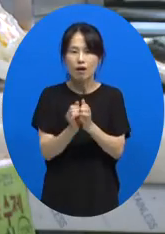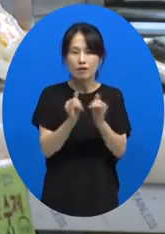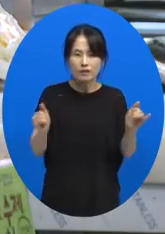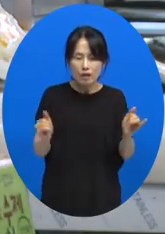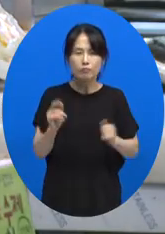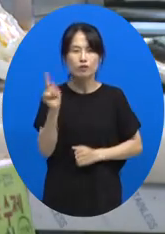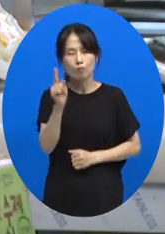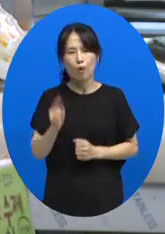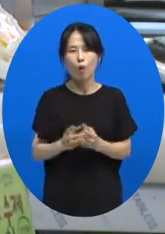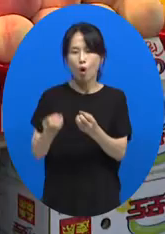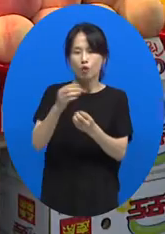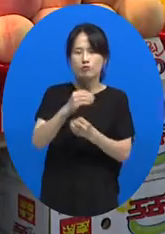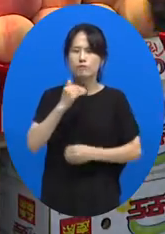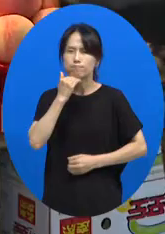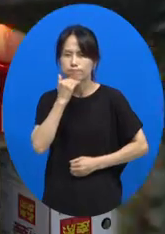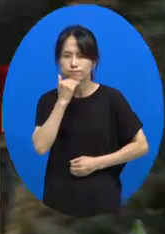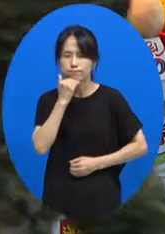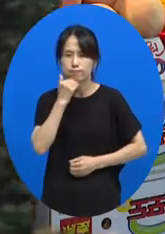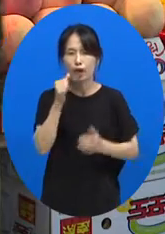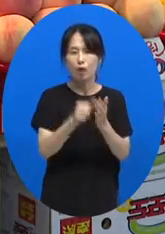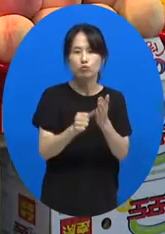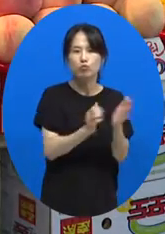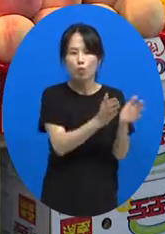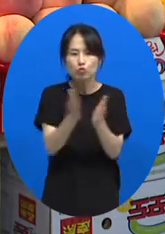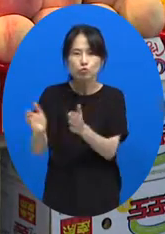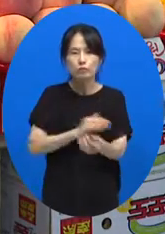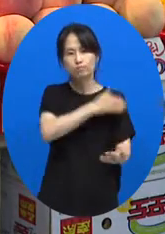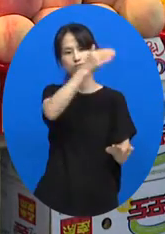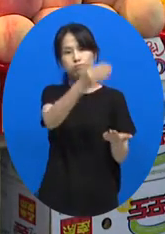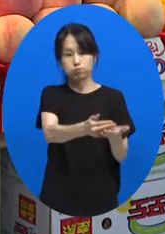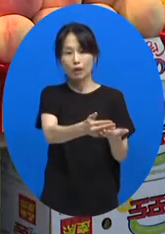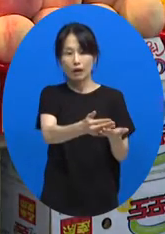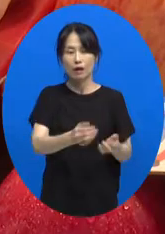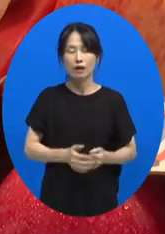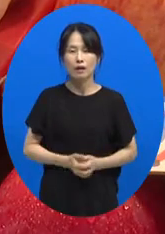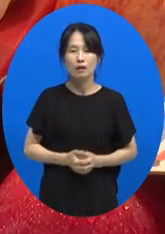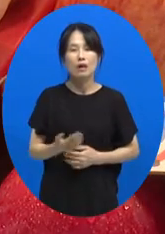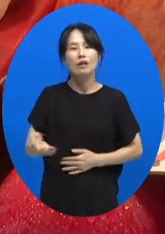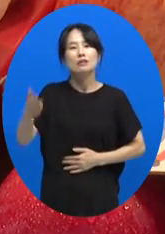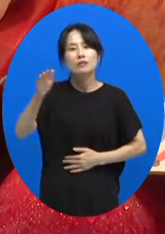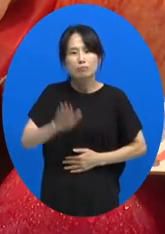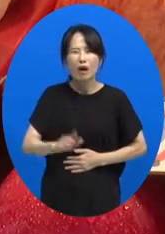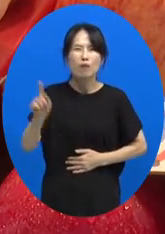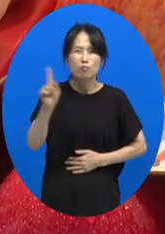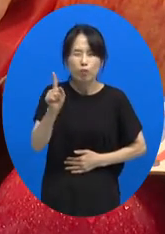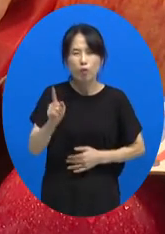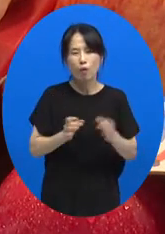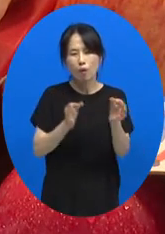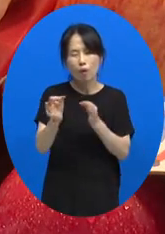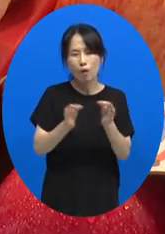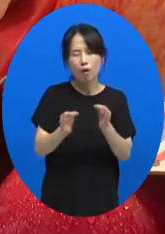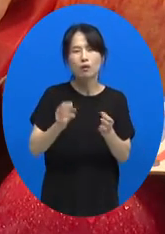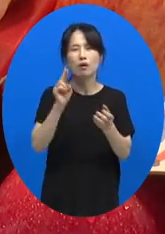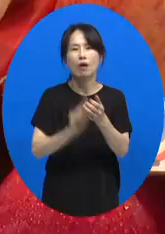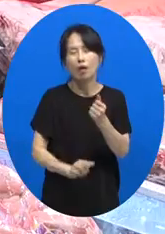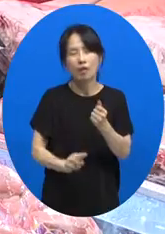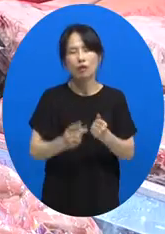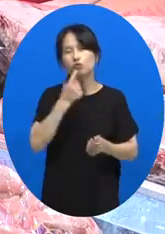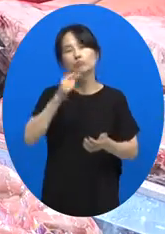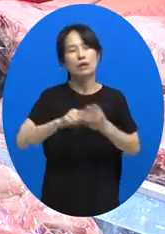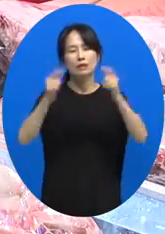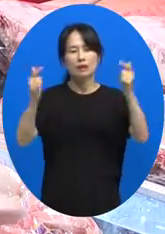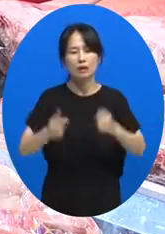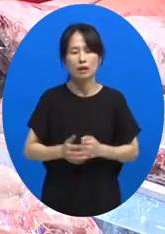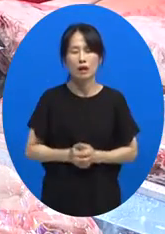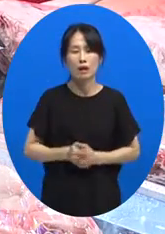저마다 추석 대목 장사를 기대하며 물건을 꽤나 준비했습니다. 하지만 다들 장사가 시원치 않은 상황.